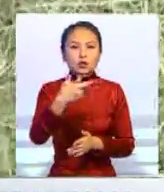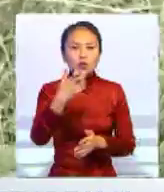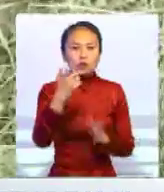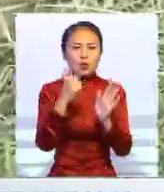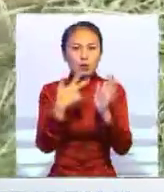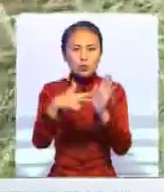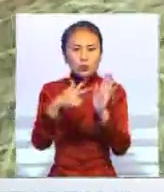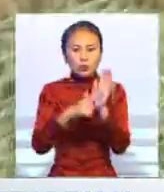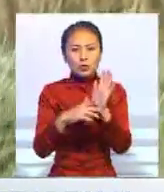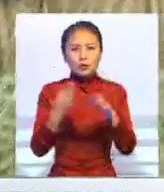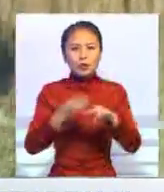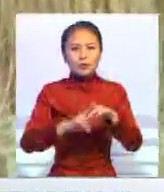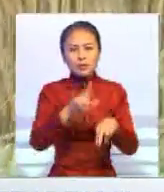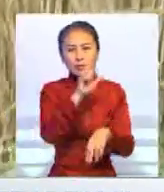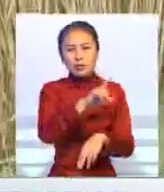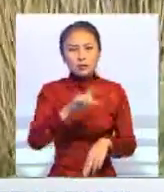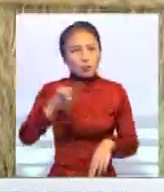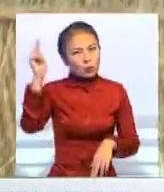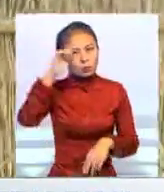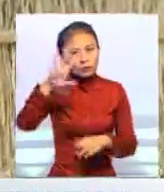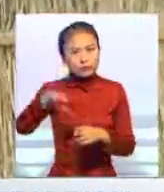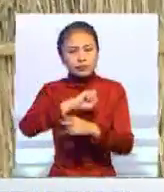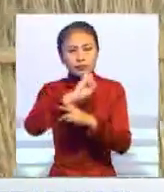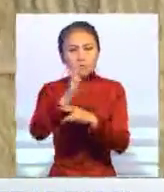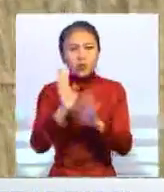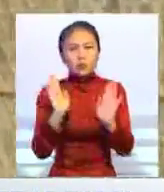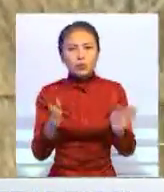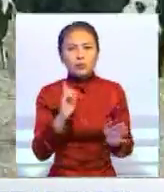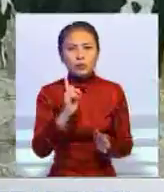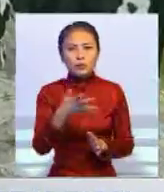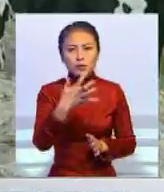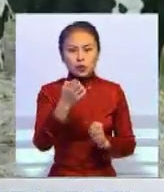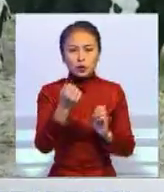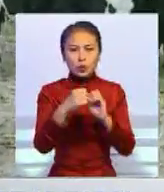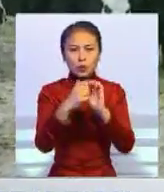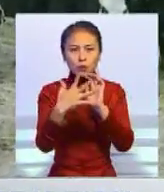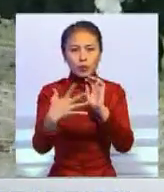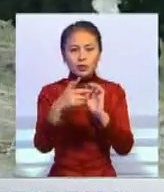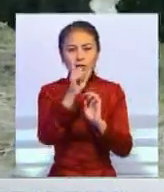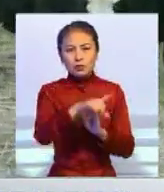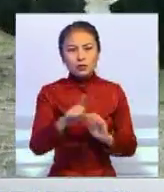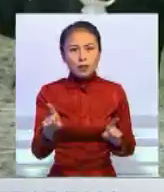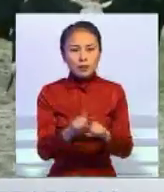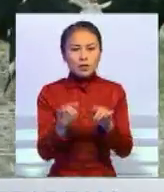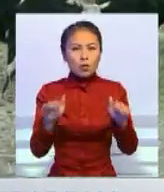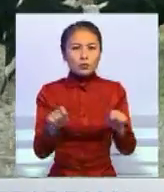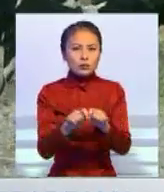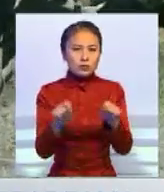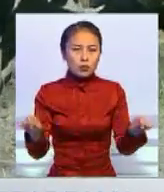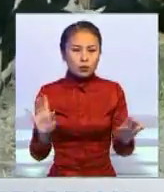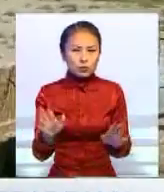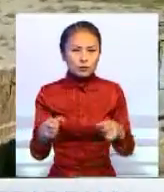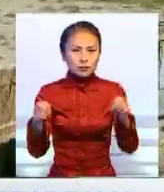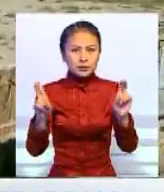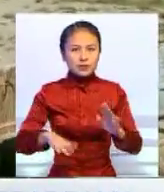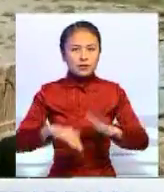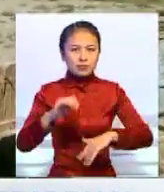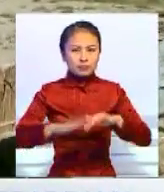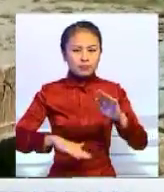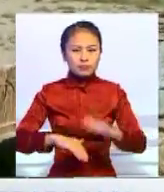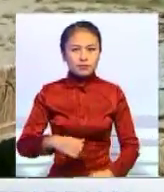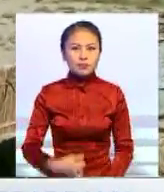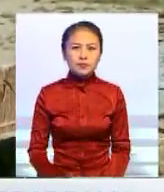адам қысқа мерзімді кәсіптік оқумен қамтылады. Сонда яқы 1515 жұмысшы маманды колледждер дайындайды. Жандош Мамбек,